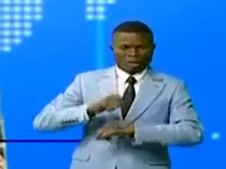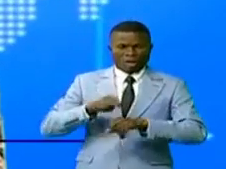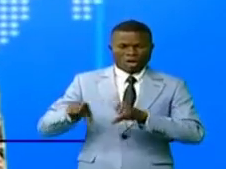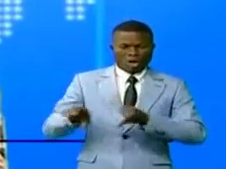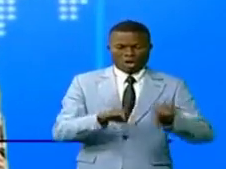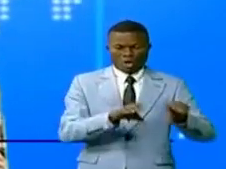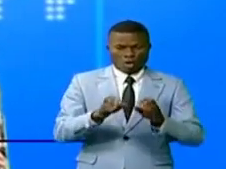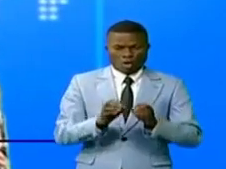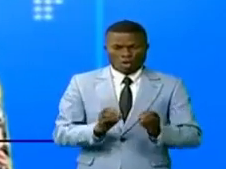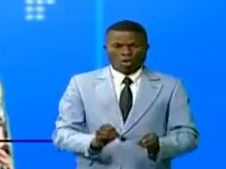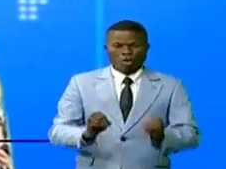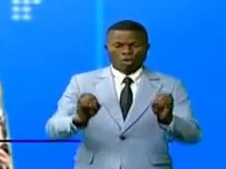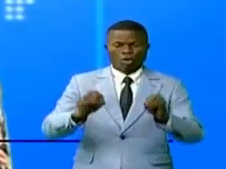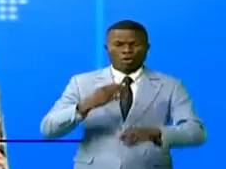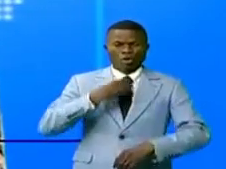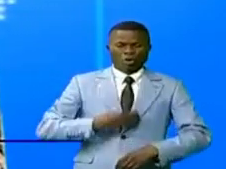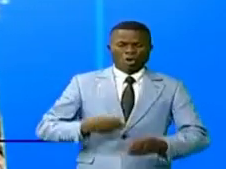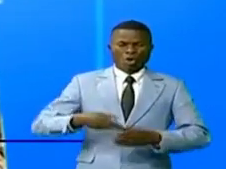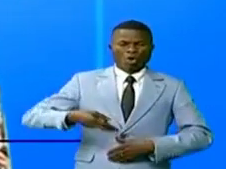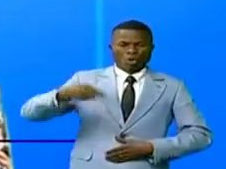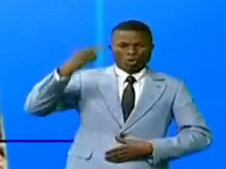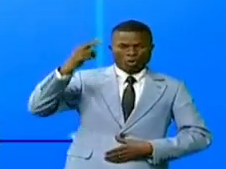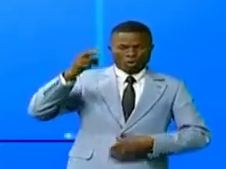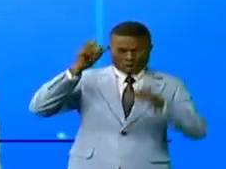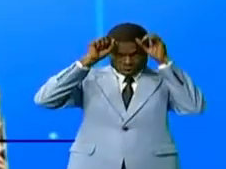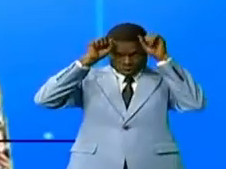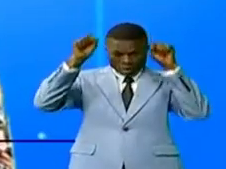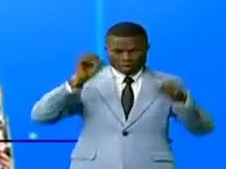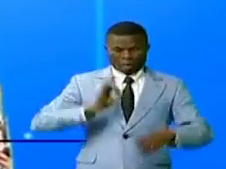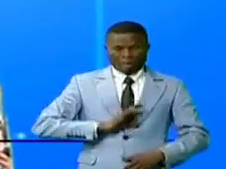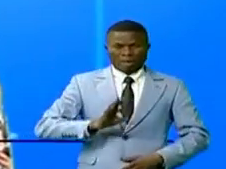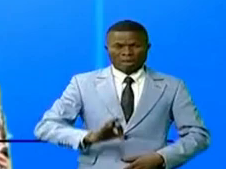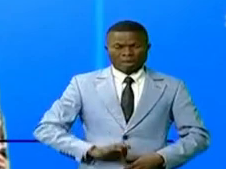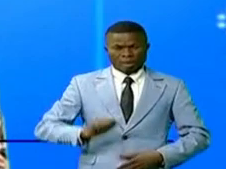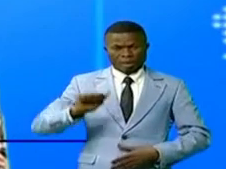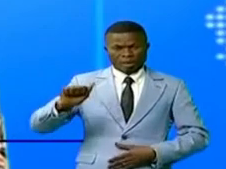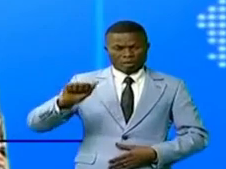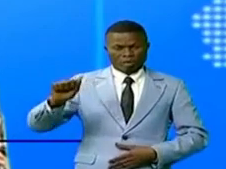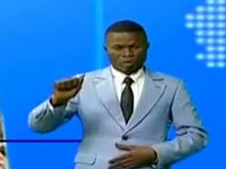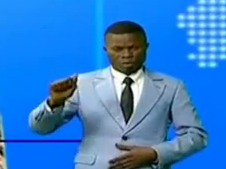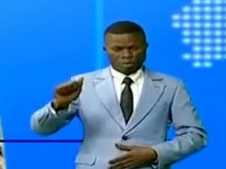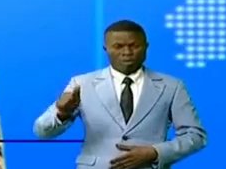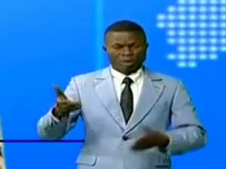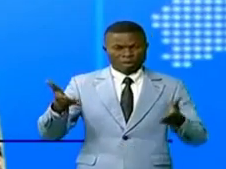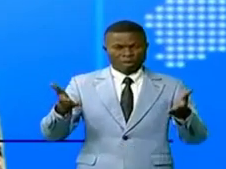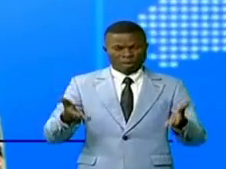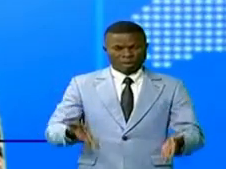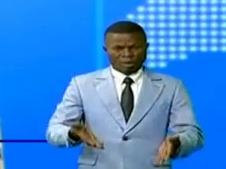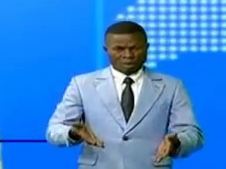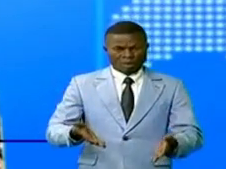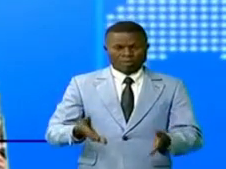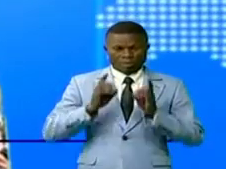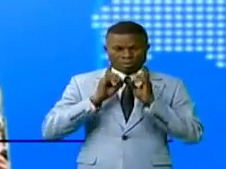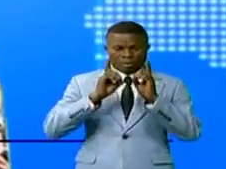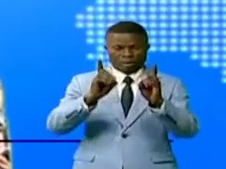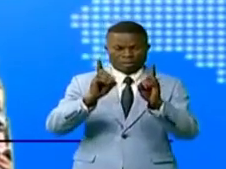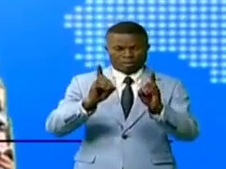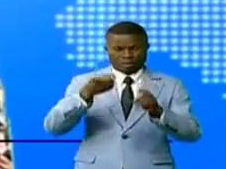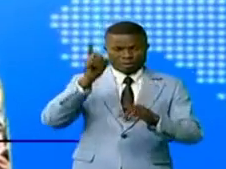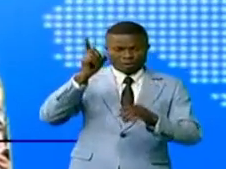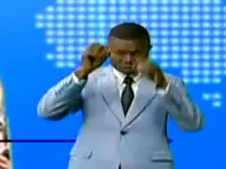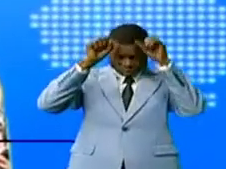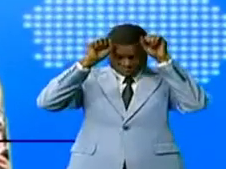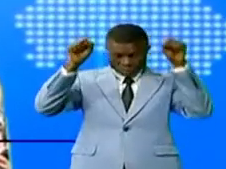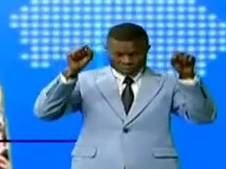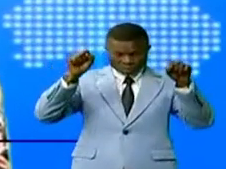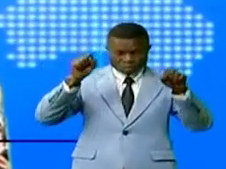en présence du magistrat suprême, le chef de l'État Félix-Antoine Tshisekedi Tshilombo. Dans son adresse, le premier président